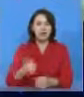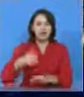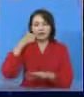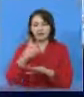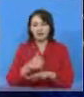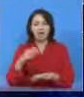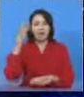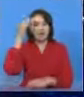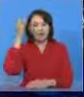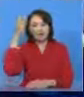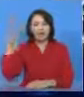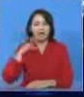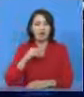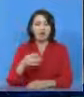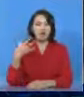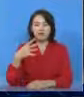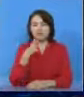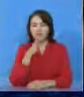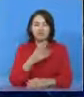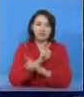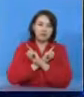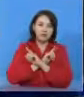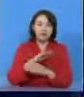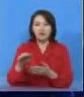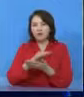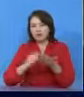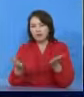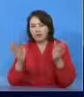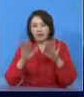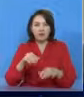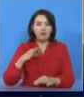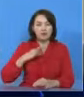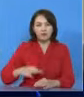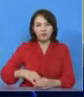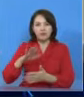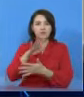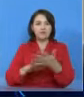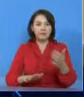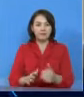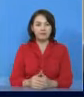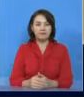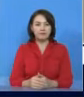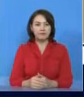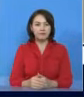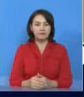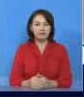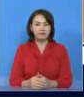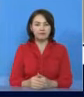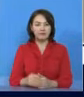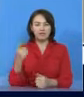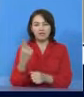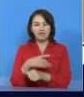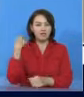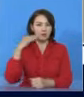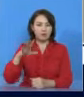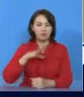ақыны 45 жасында дүниеден озды. Қысқа ғұмырында қалдырған өшпес ізін ұлы жалғап жүр. Бүгінгі енді Табылды ең алғаш Ақтөбеде